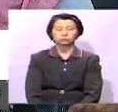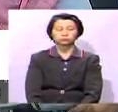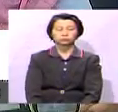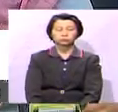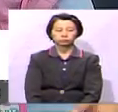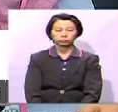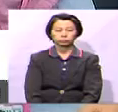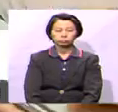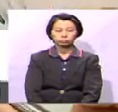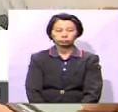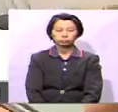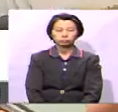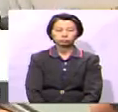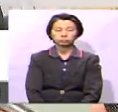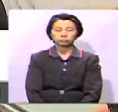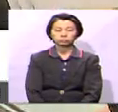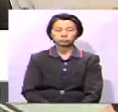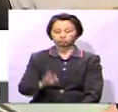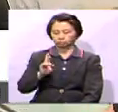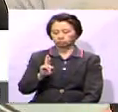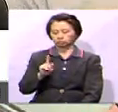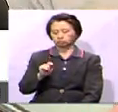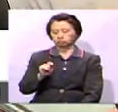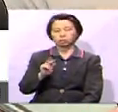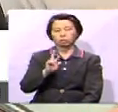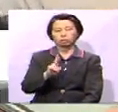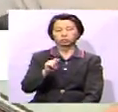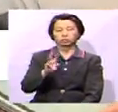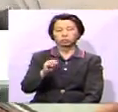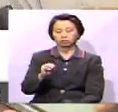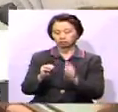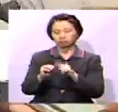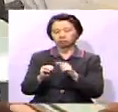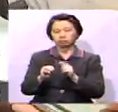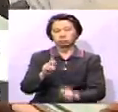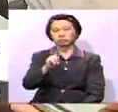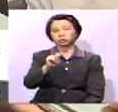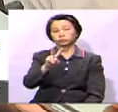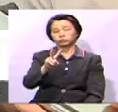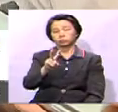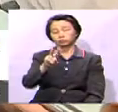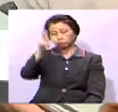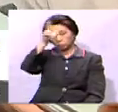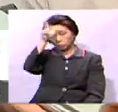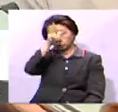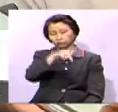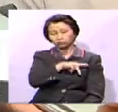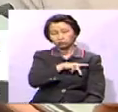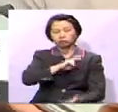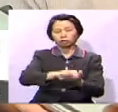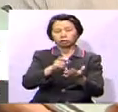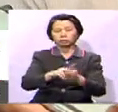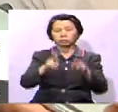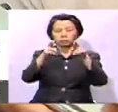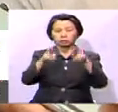tersebut ka RTM ini adalah satu televisen yang dimiliki oleh kerajaan berarti ia dimiliki oleh rakyat